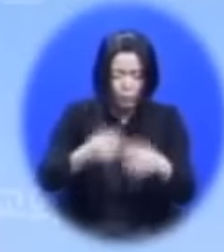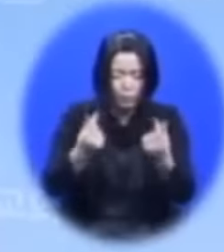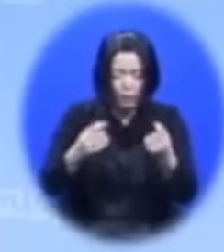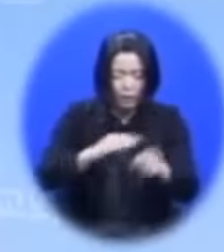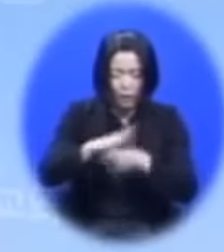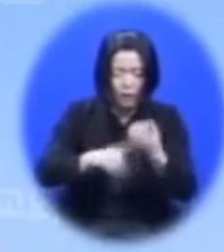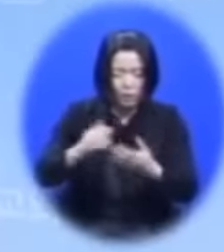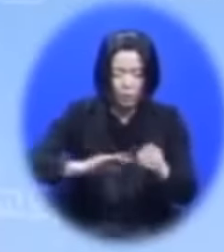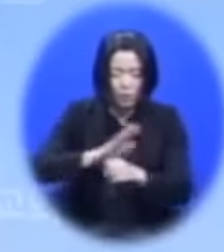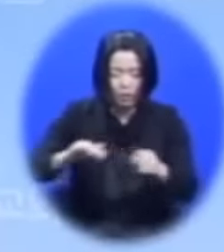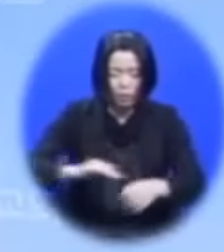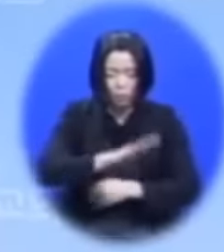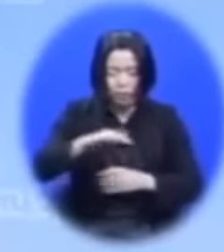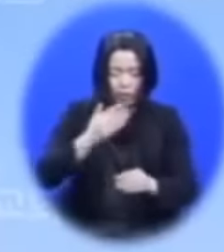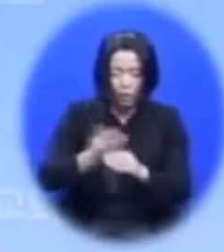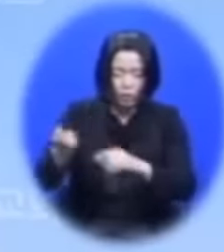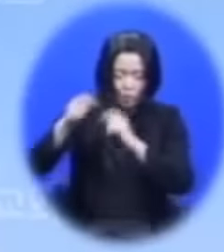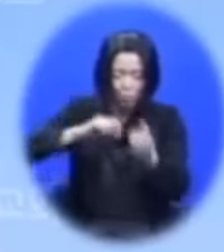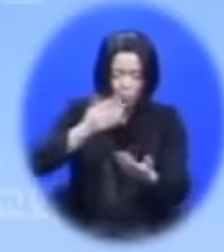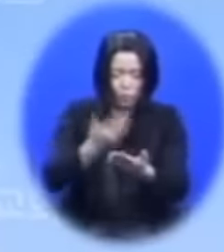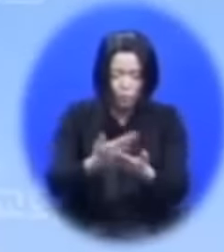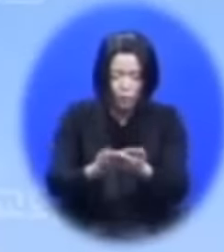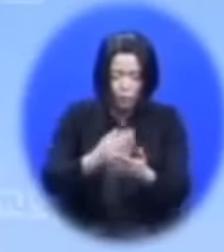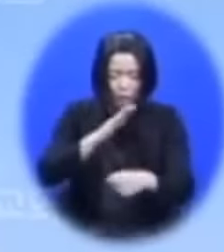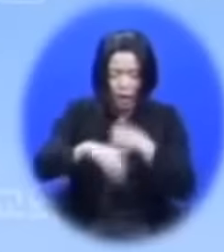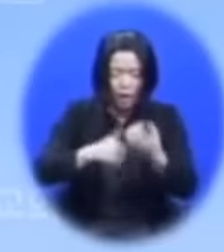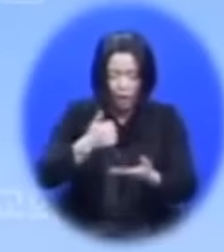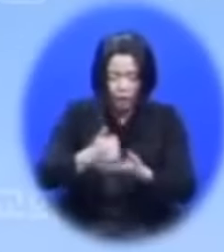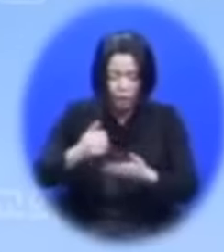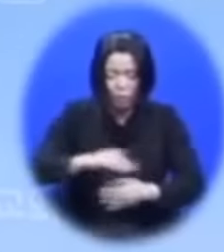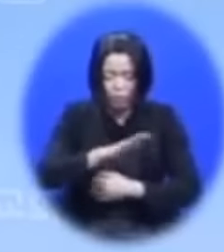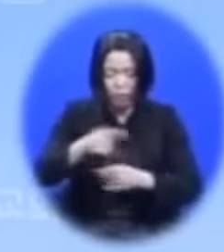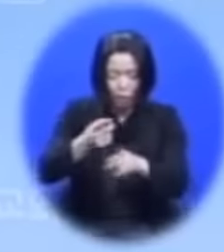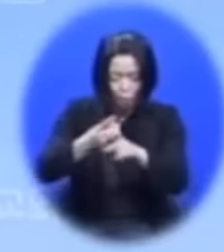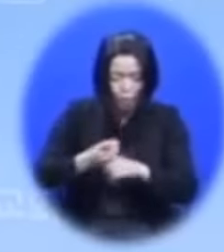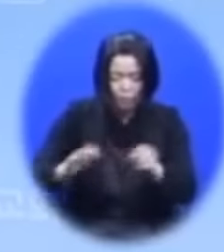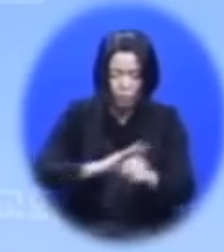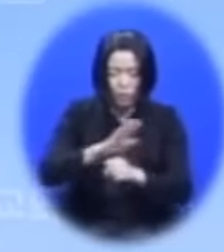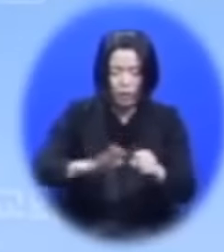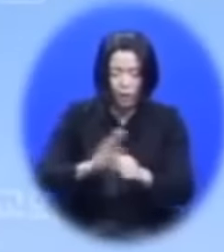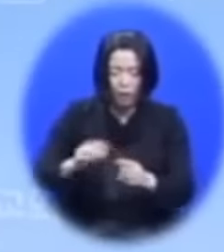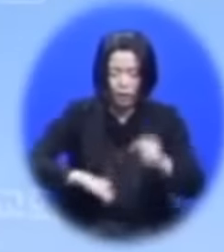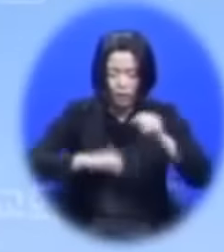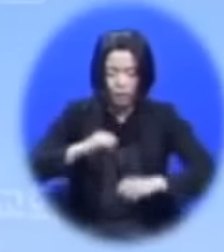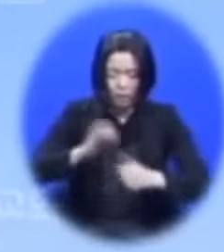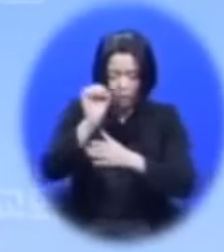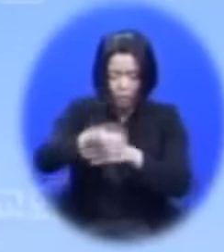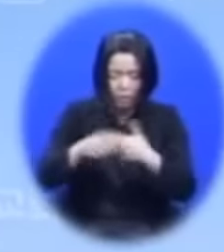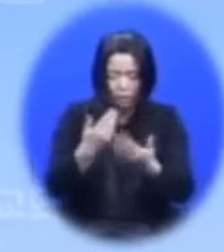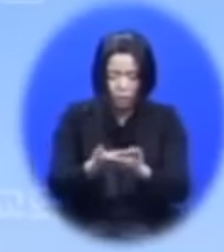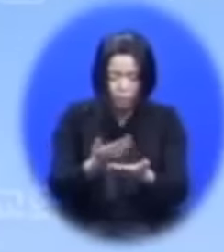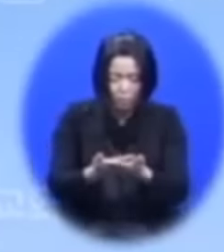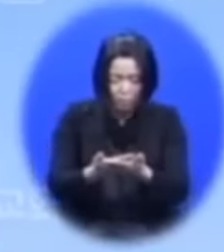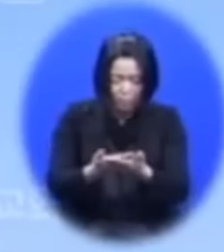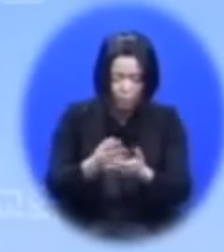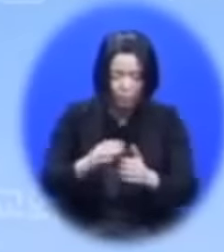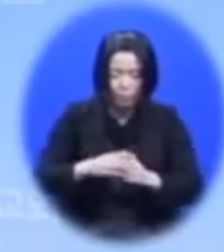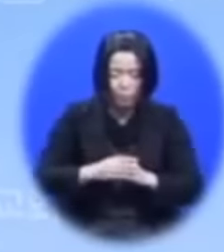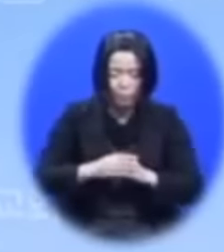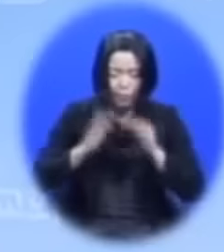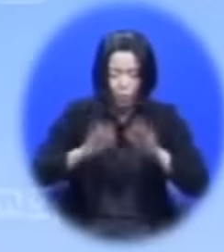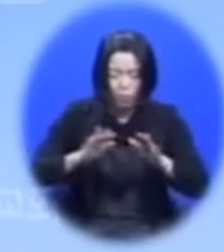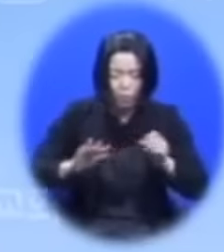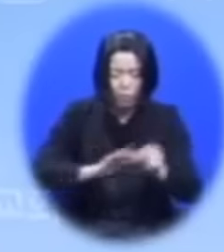우리 가운데 부어주셔서 우리가 하나님 원수도 사랑하는 역사를 허락해 주소서.